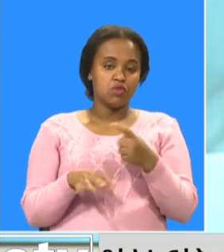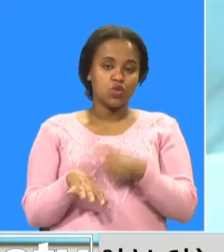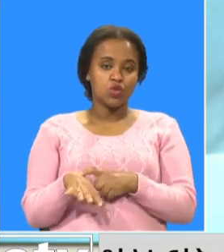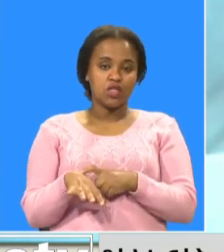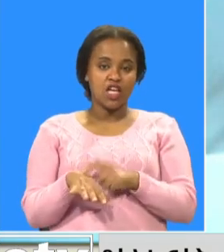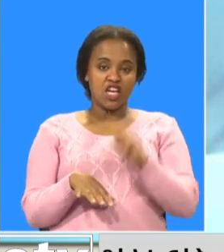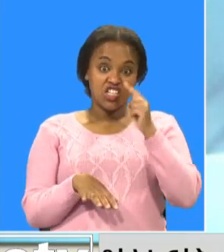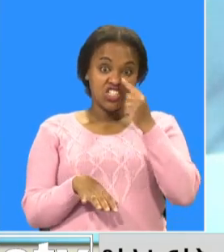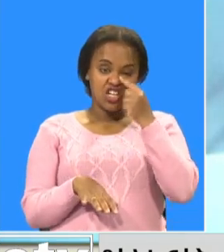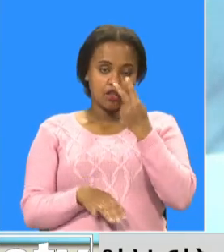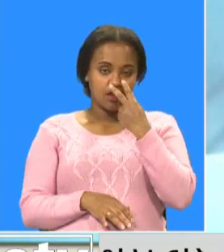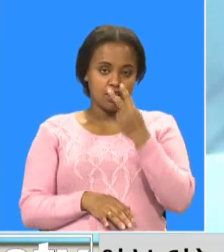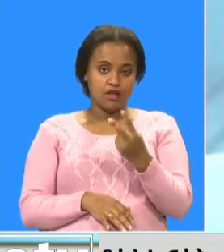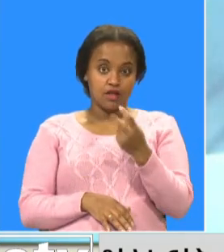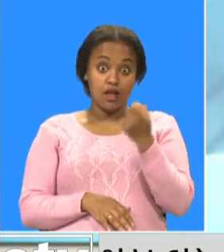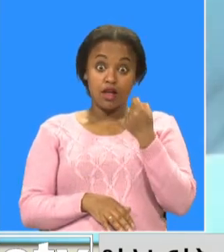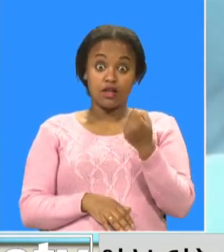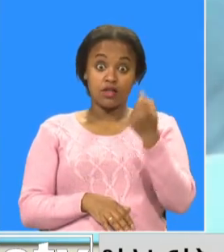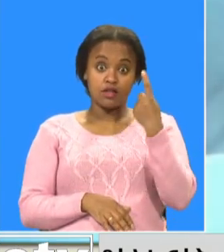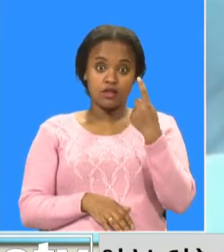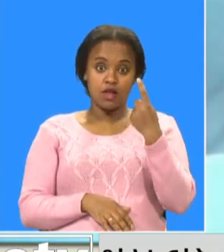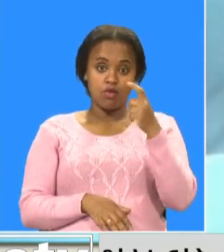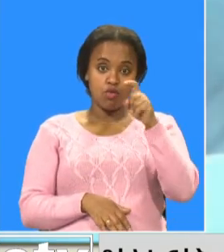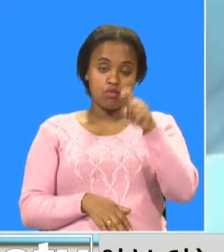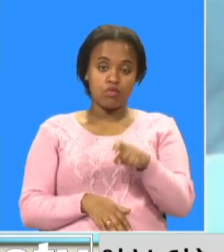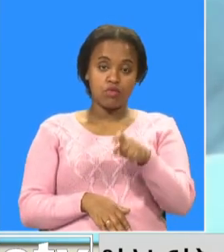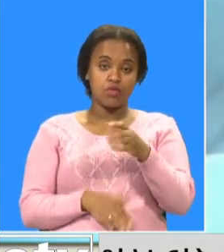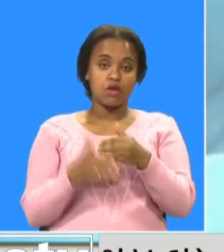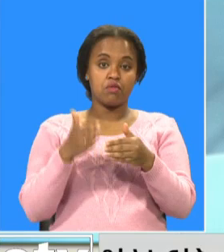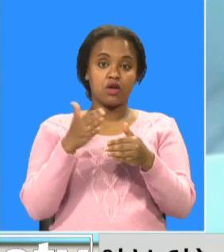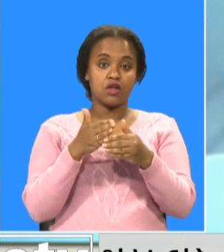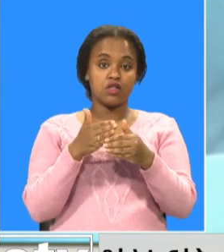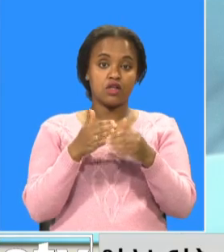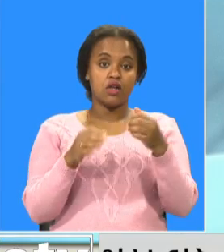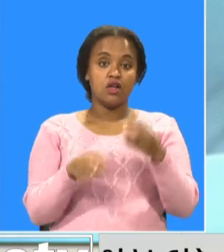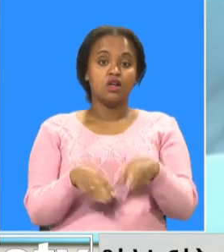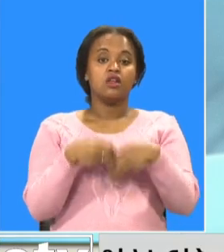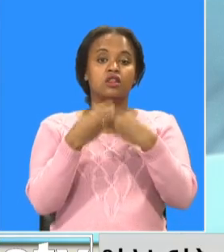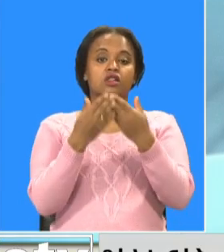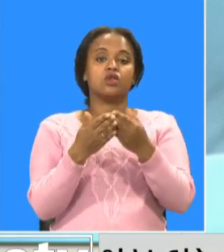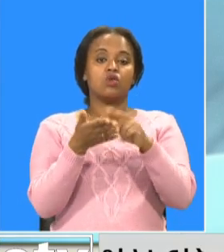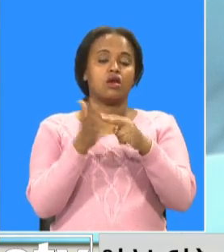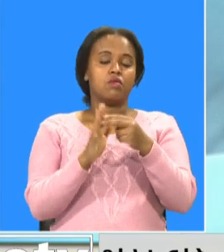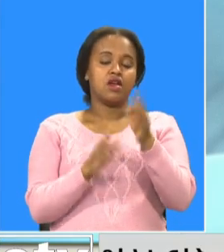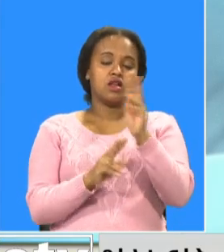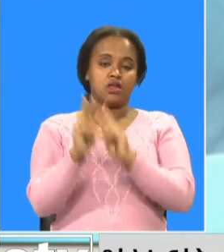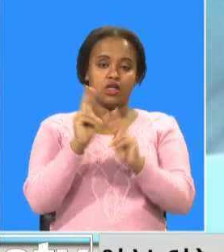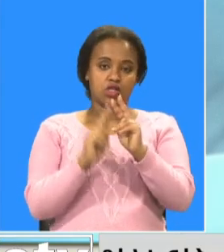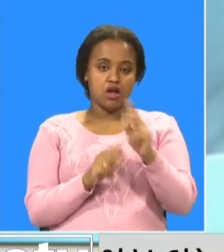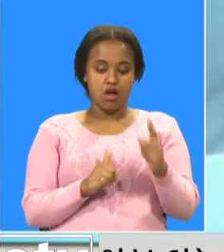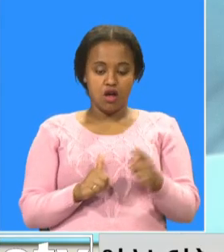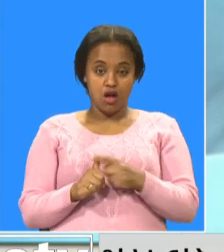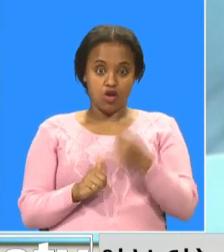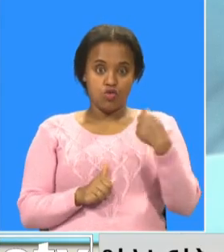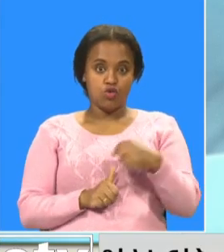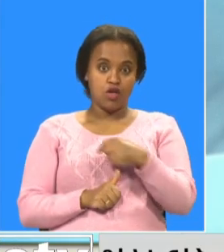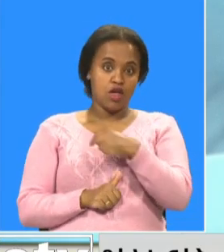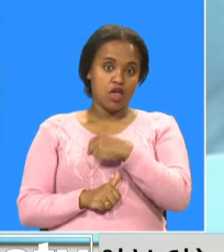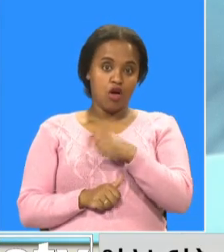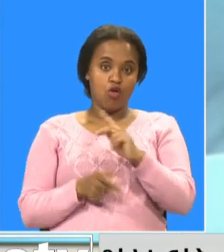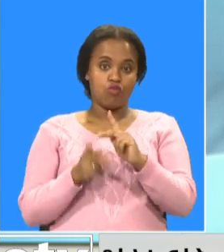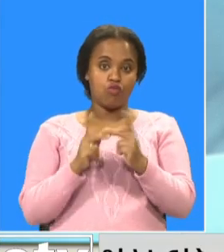ቸልተኝነት ይታያል እና ግንዛቤው እንደው በሚገባ ደረጃ ተሰጥቷል ለማለት ያስቸግራል። እንግዲህ አንዱ ይሄኛው ፕሮግራሙም